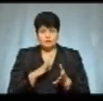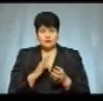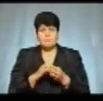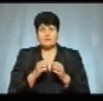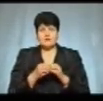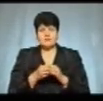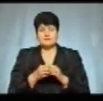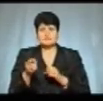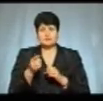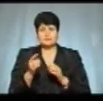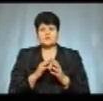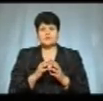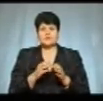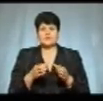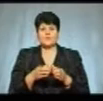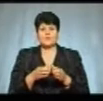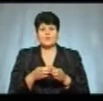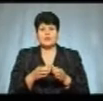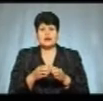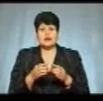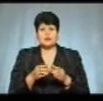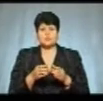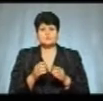з тернопільською філією